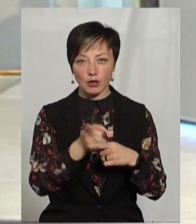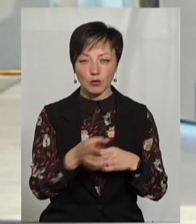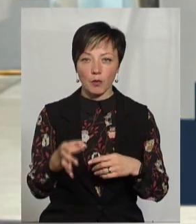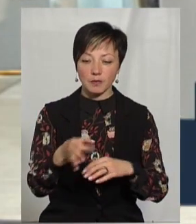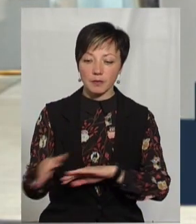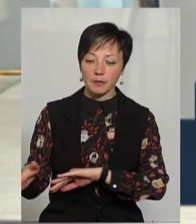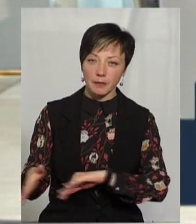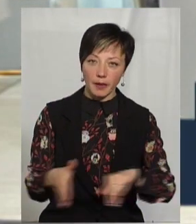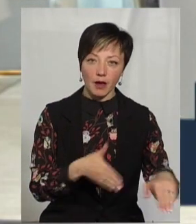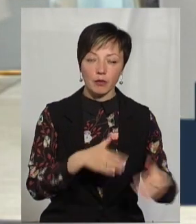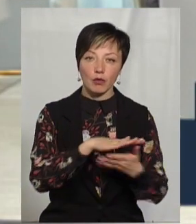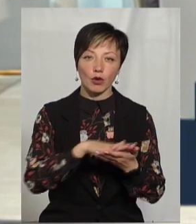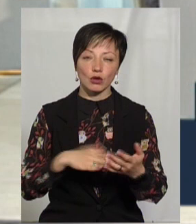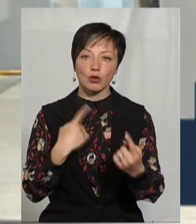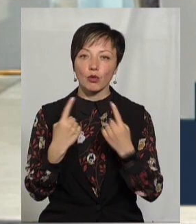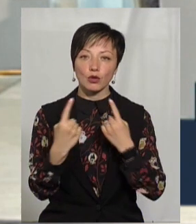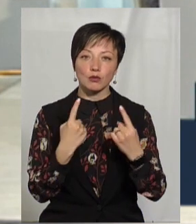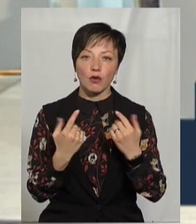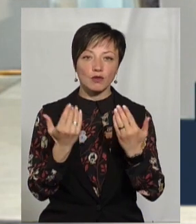вами розмову. І